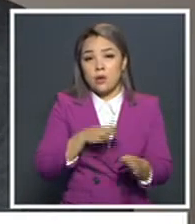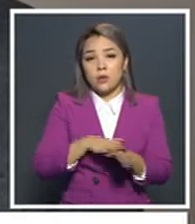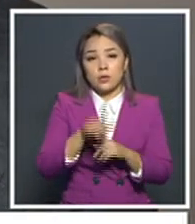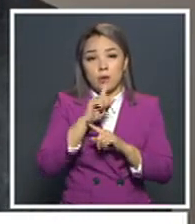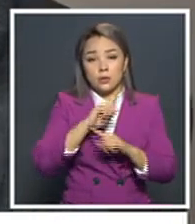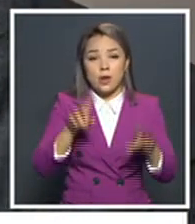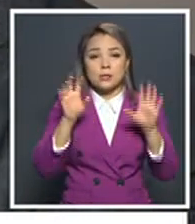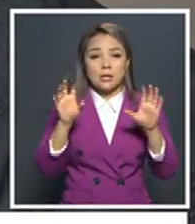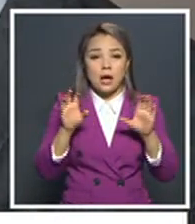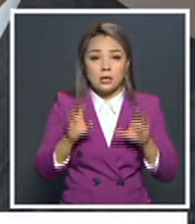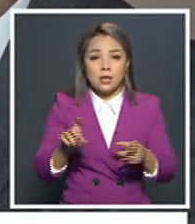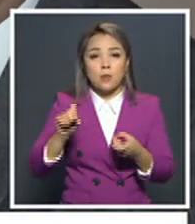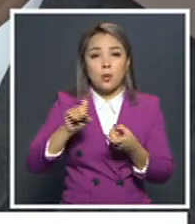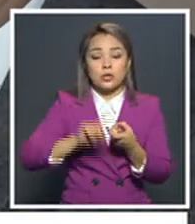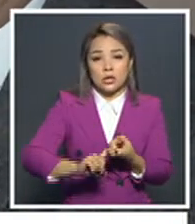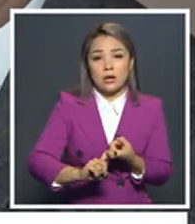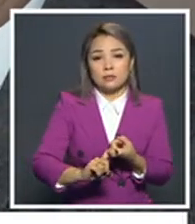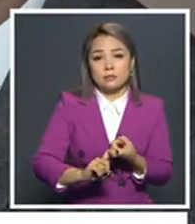заң бойынша